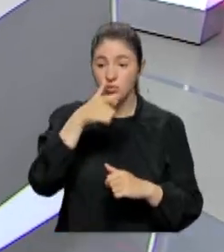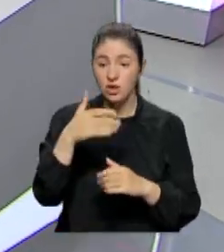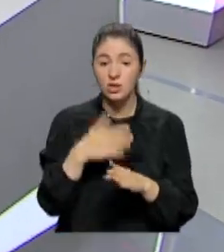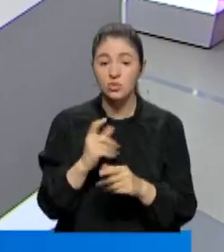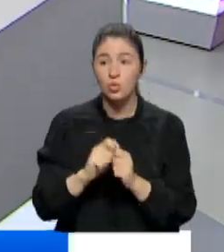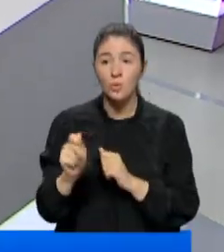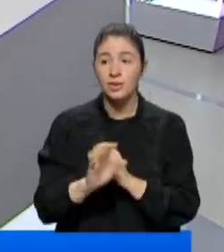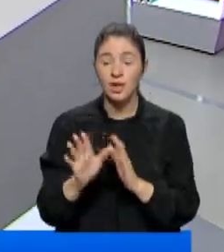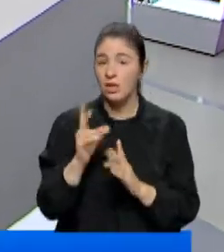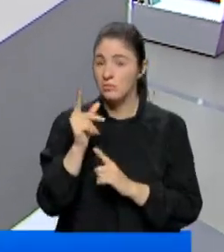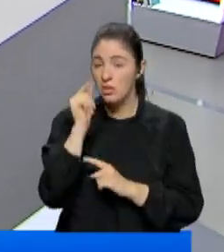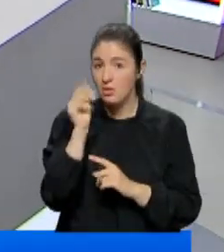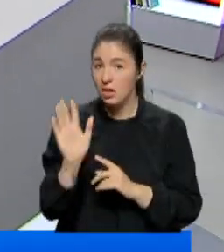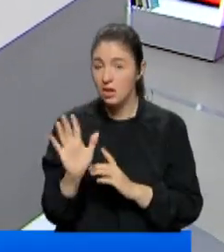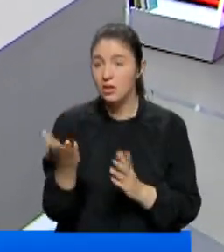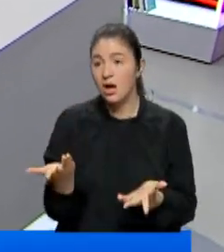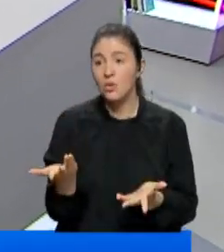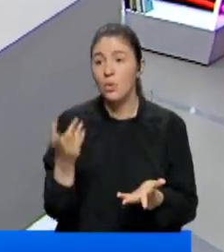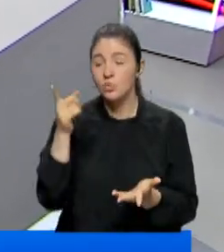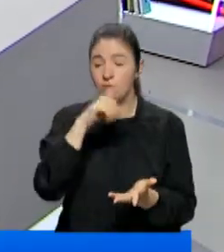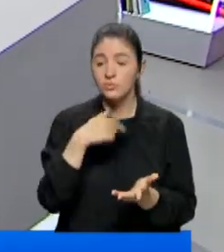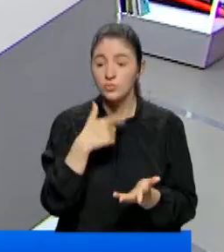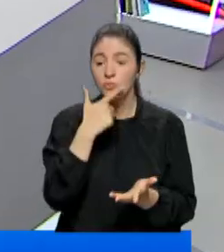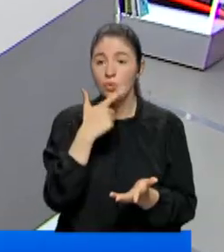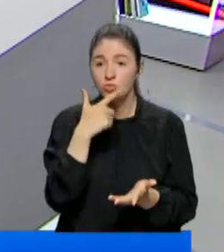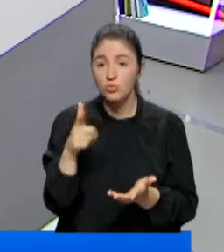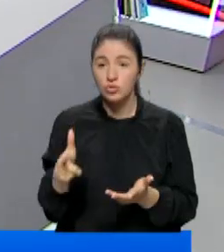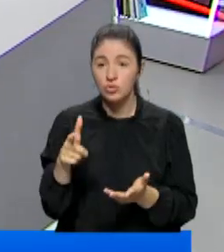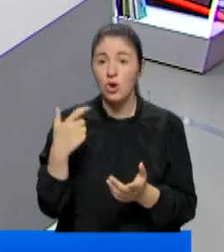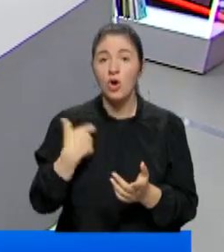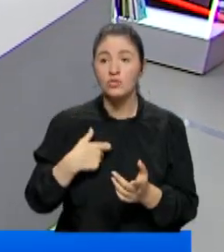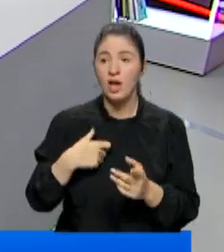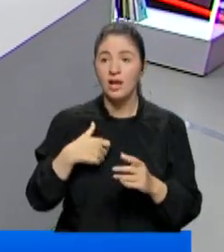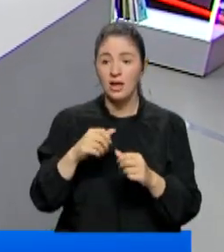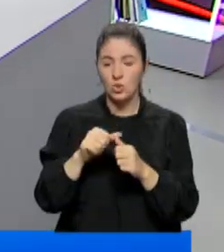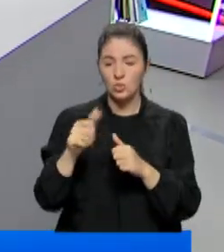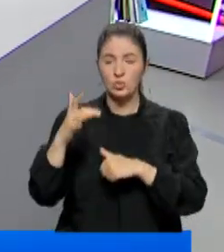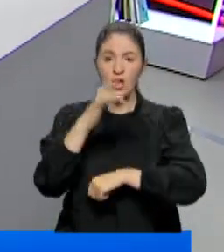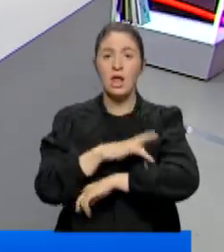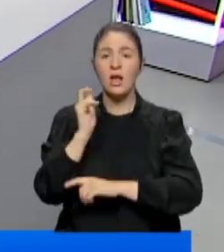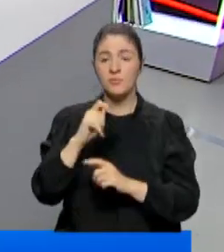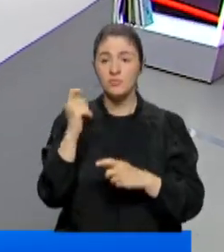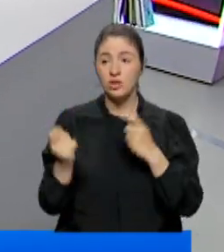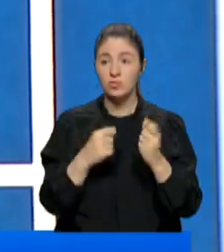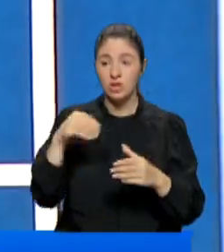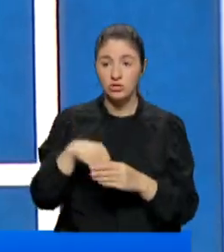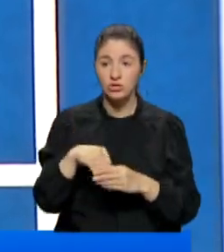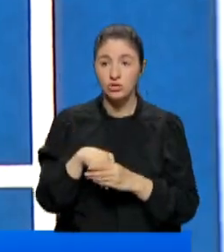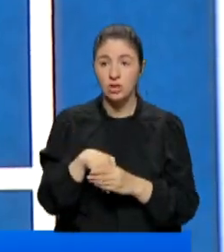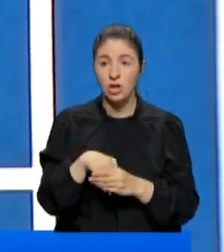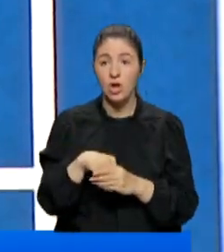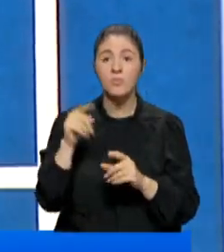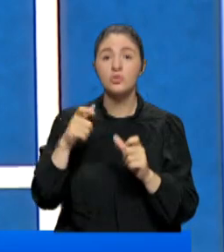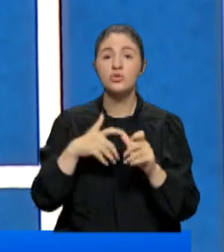de çok kopuk değil İsmail Bey. O yüzden biz Bodrum'un özellikle çeperlerinde yaptığımız çalışmalarda